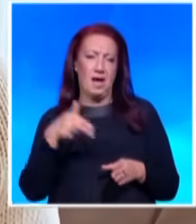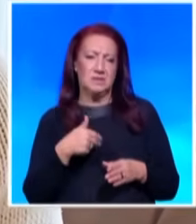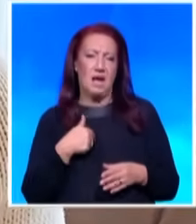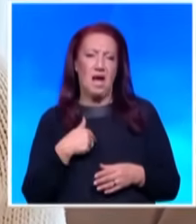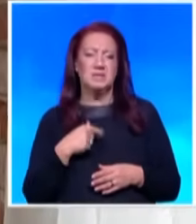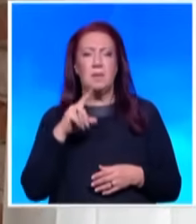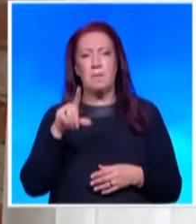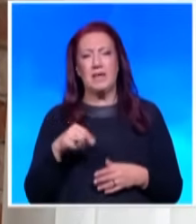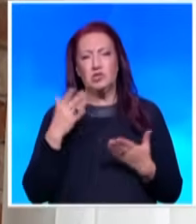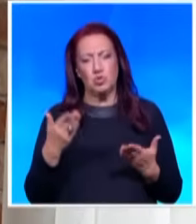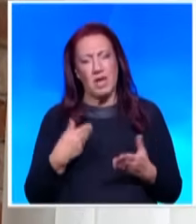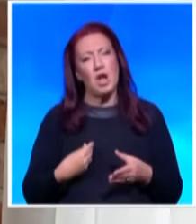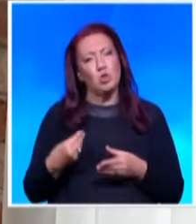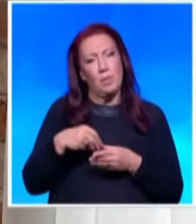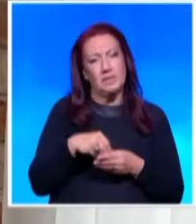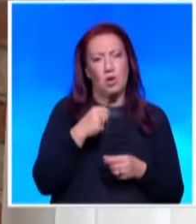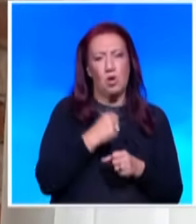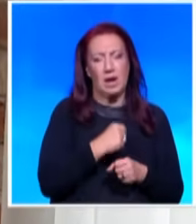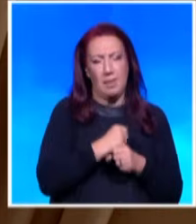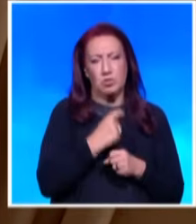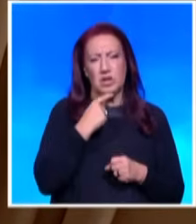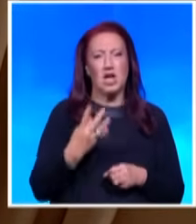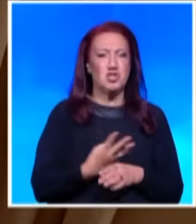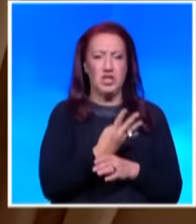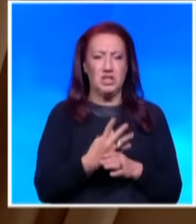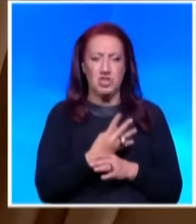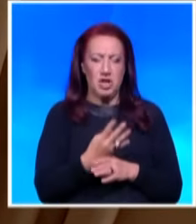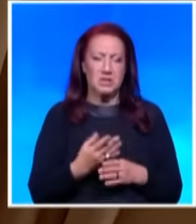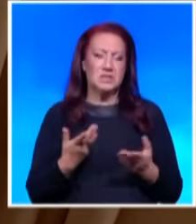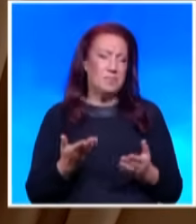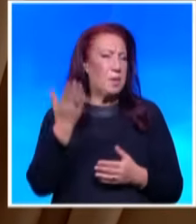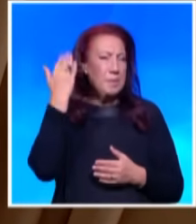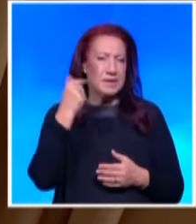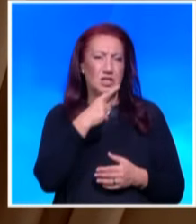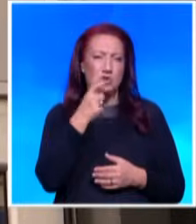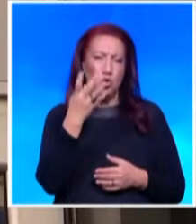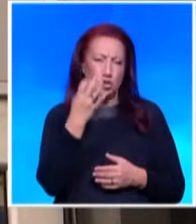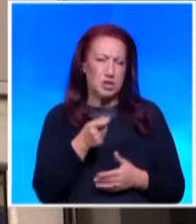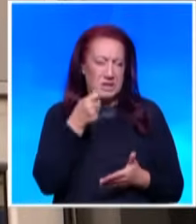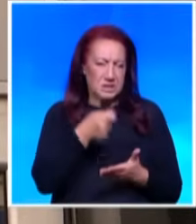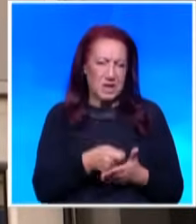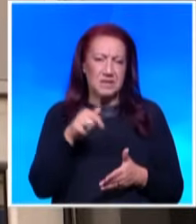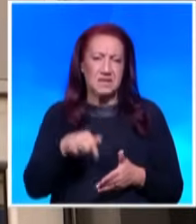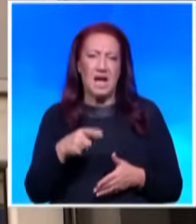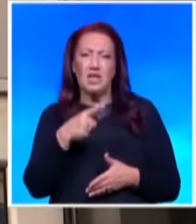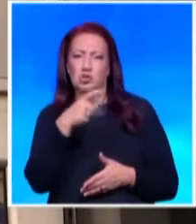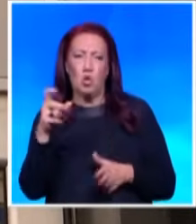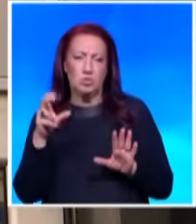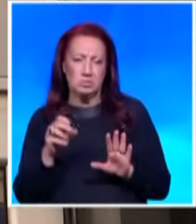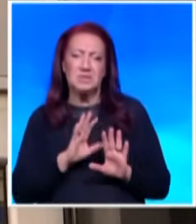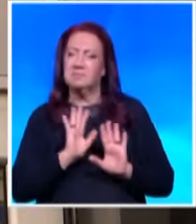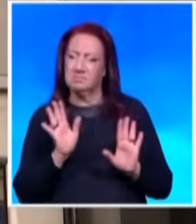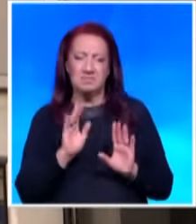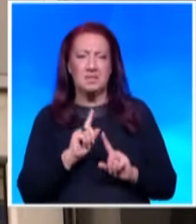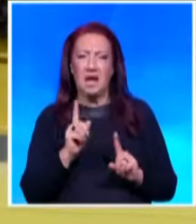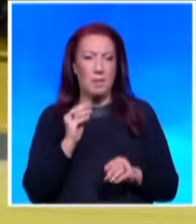на 4 часа. Ако е бил 140, ще стане 180, да речем. Не е проблем. И докато от енергийния регулатор